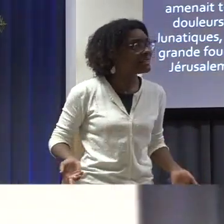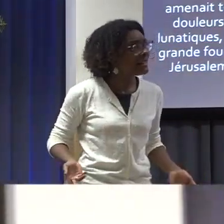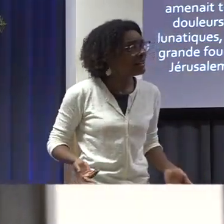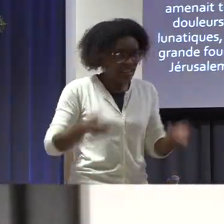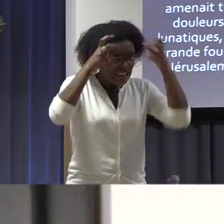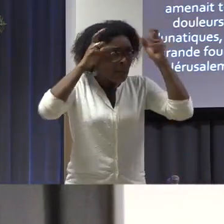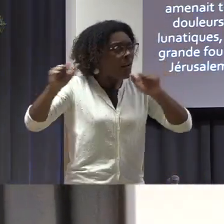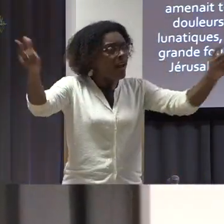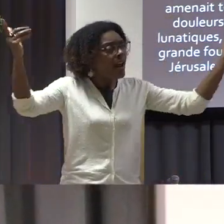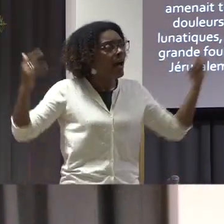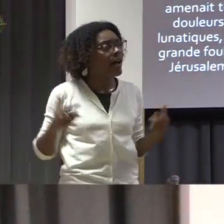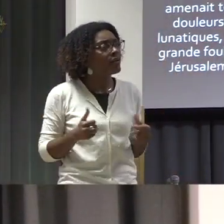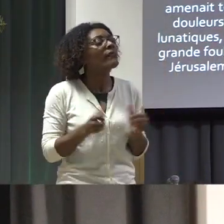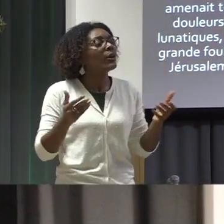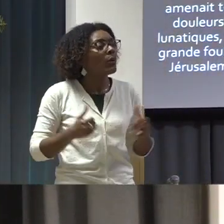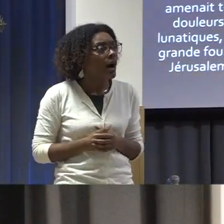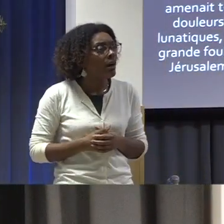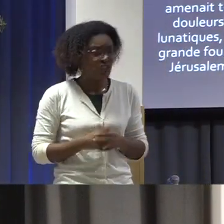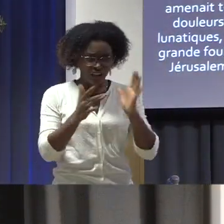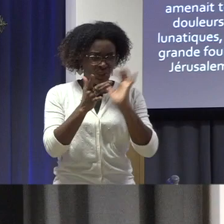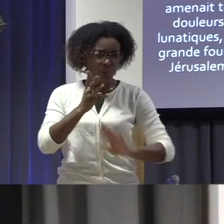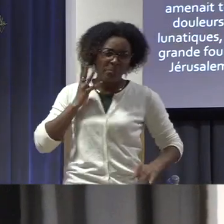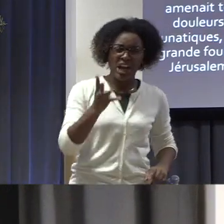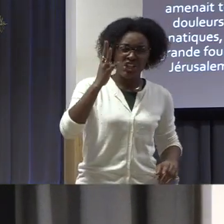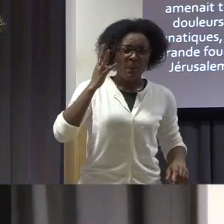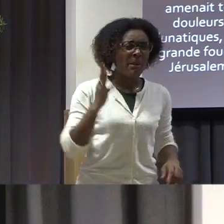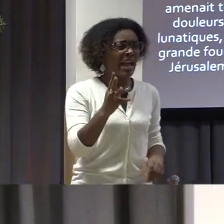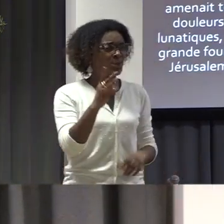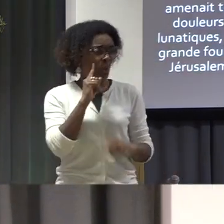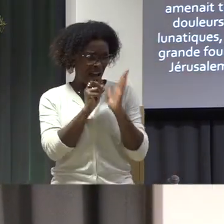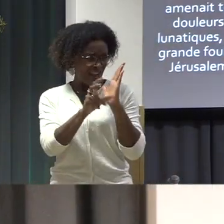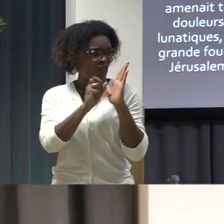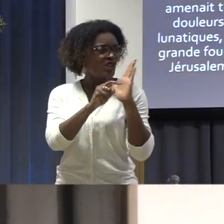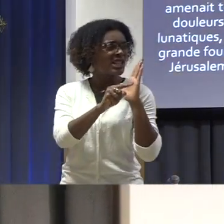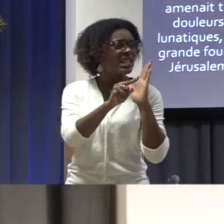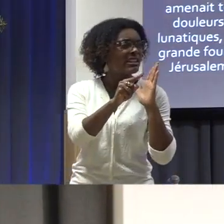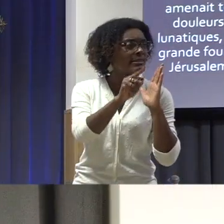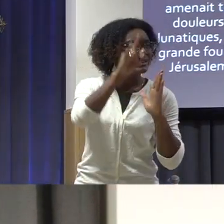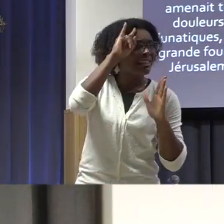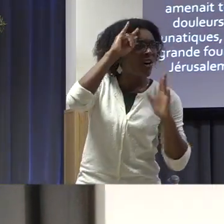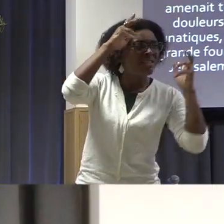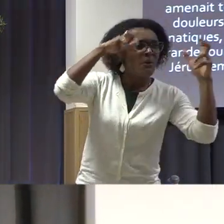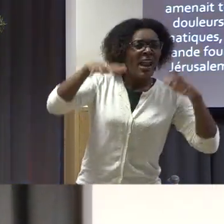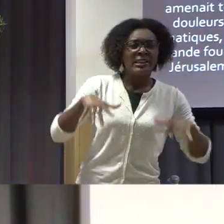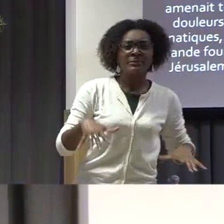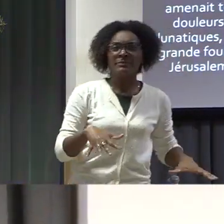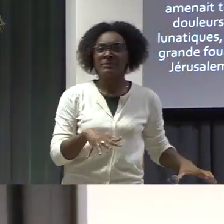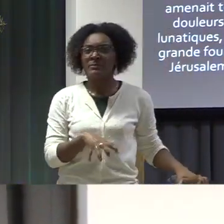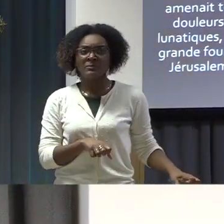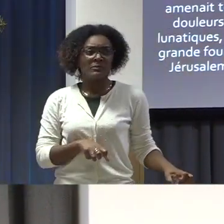l'église jésus prêchant parce que l'évangile confronte les forces spirituelles mauvaise